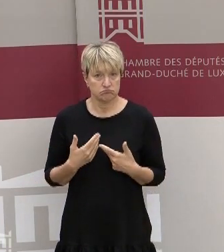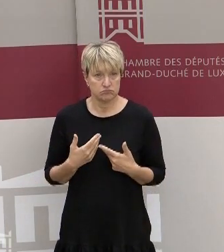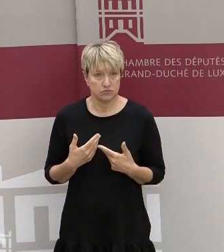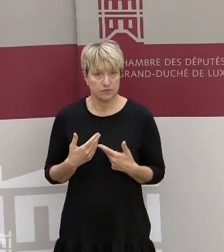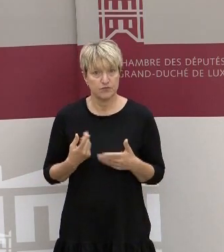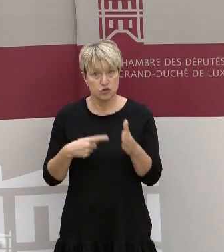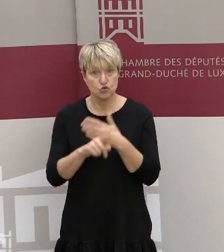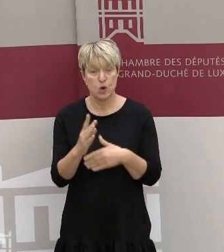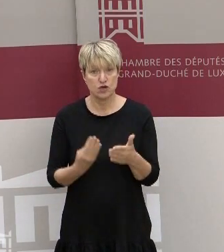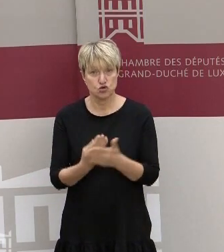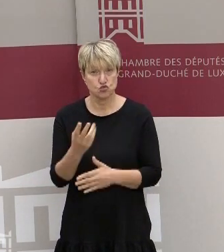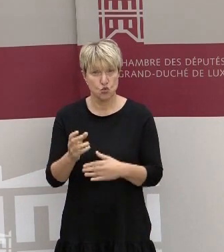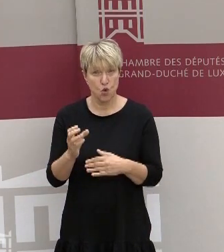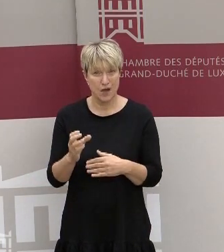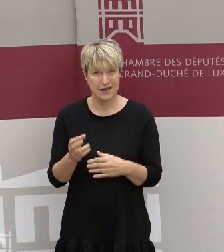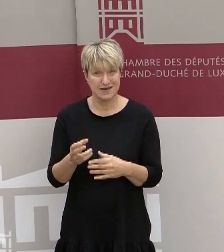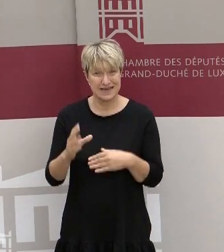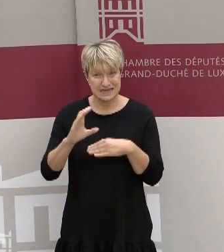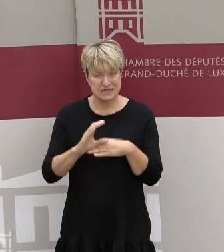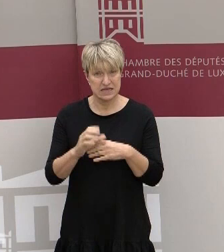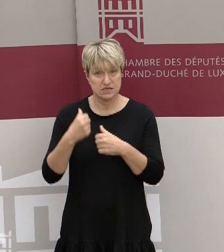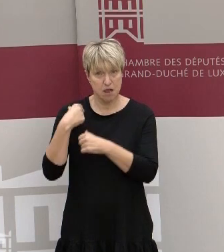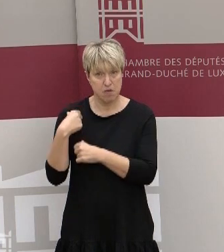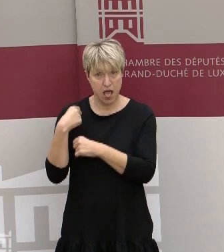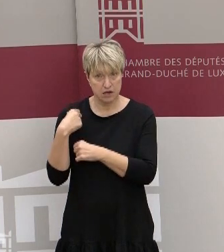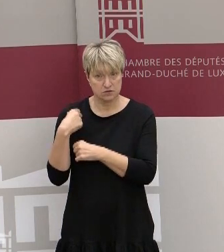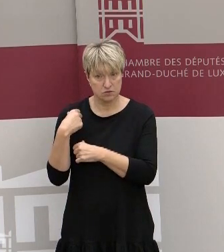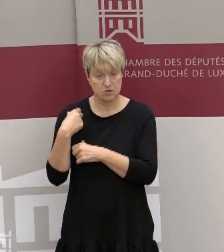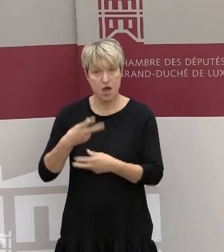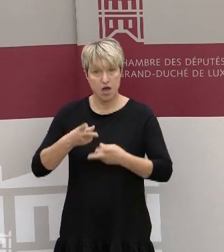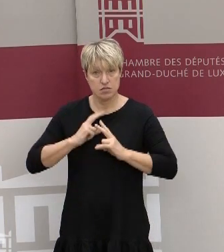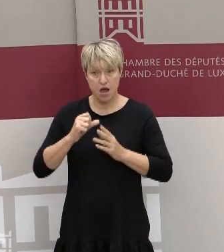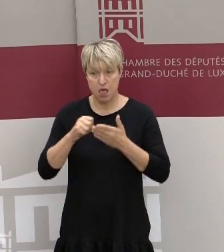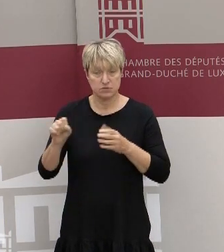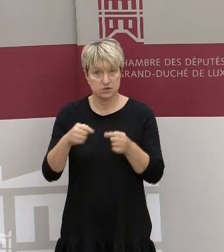Versuchen von unserer Logementspolitik. Aber wenn wir da schon